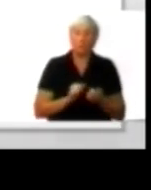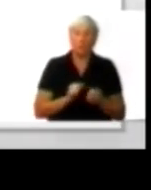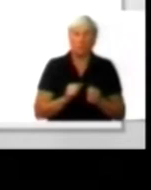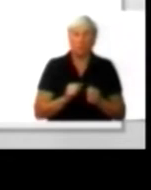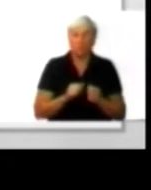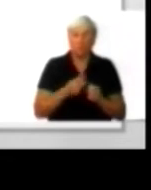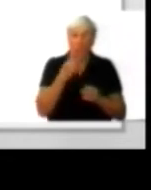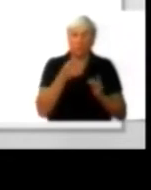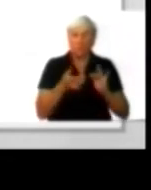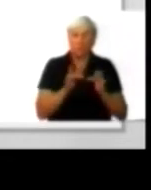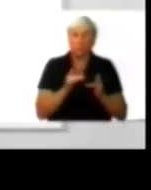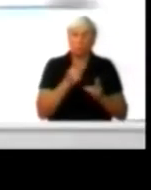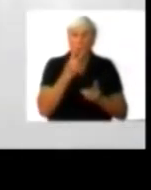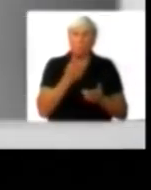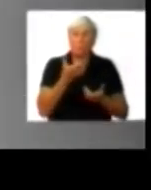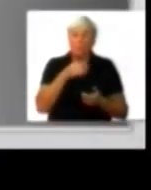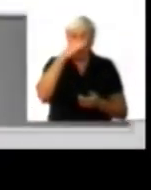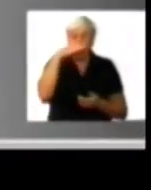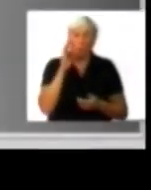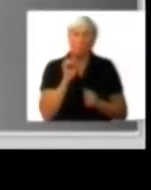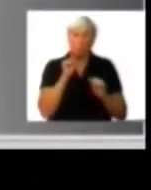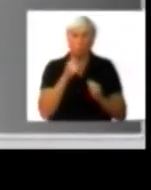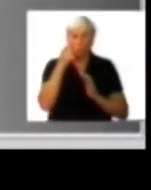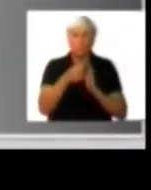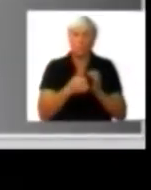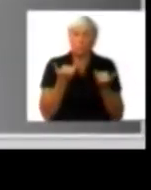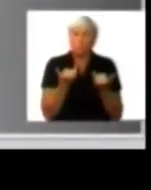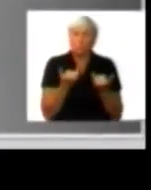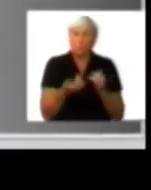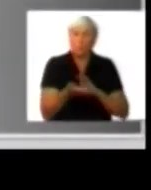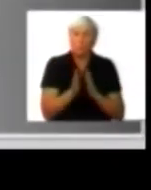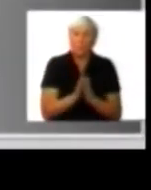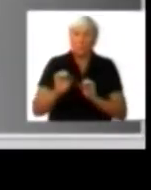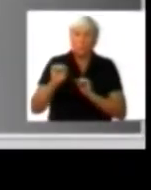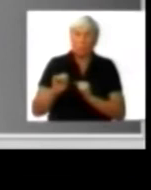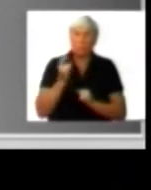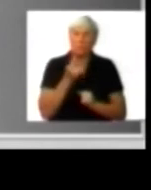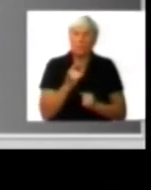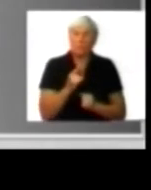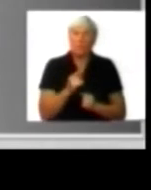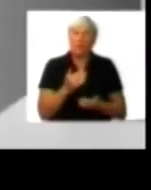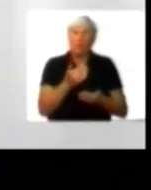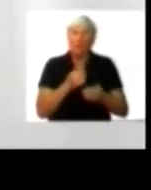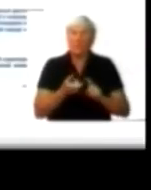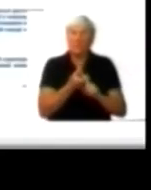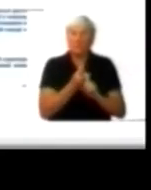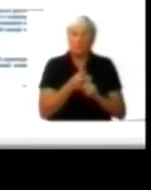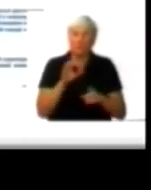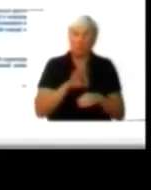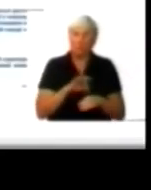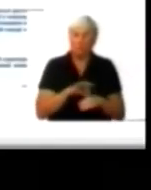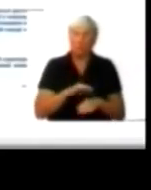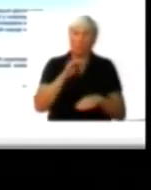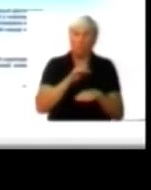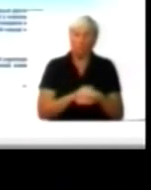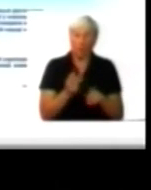www.vaccination.com.ua, де батьки зможуть дізнатися все про сучасні методи захисту дітей від інфекційних хвороб. Факт